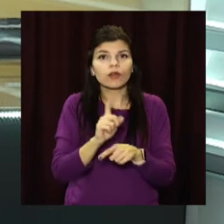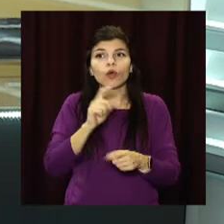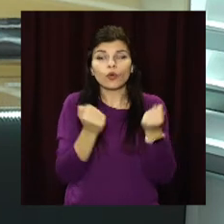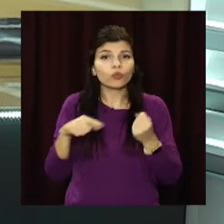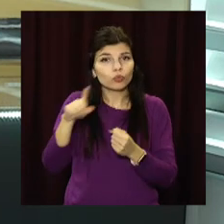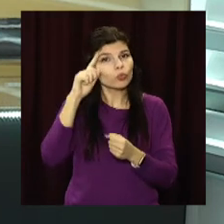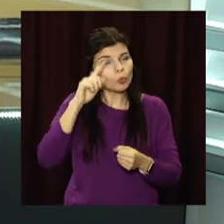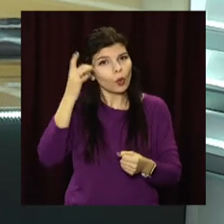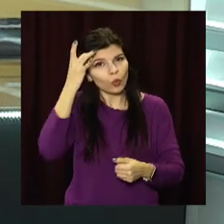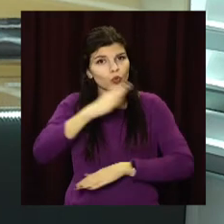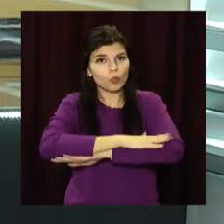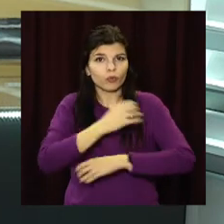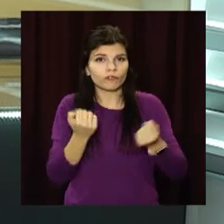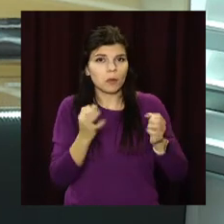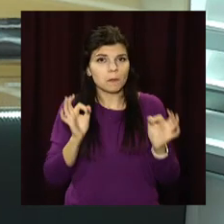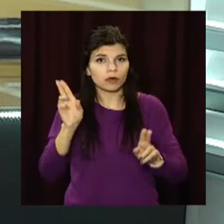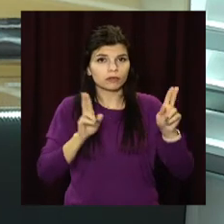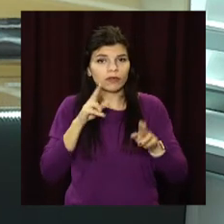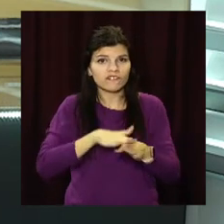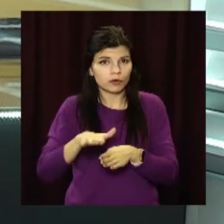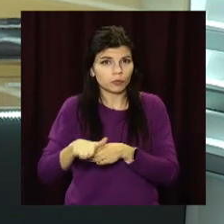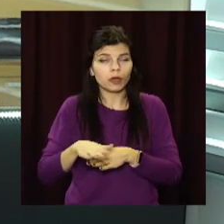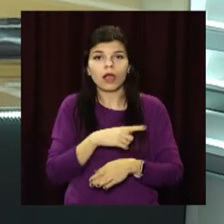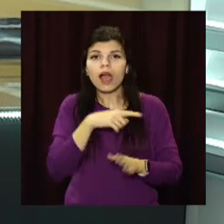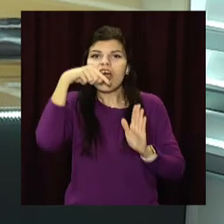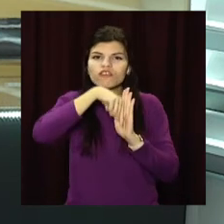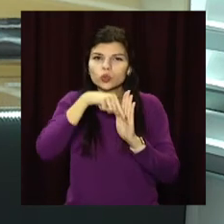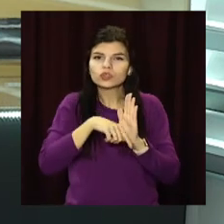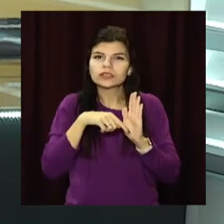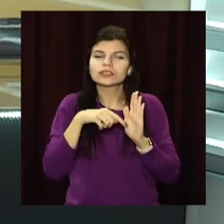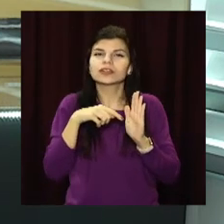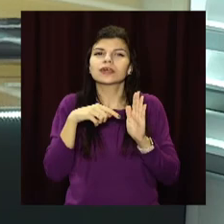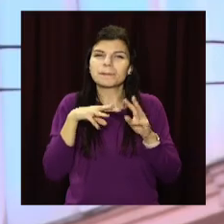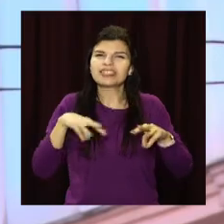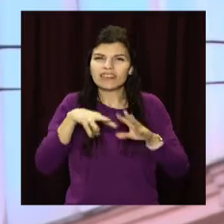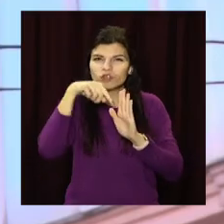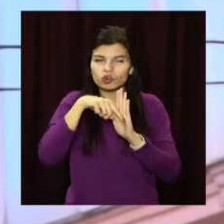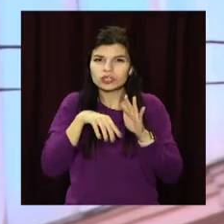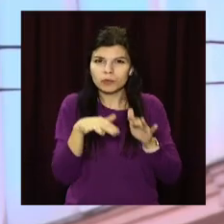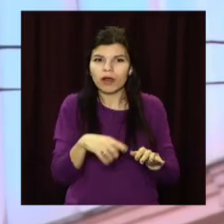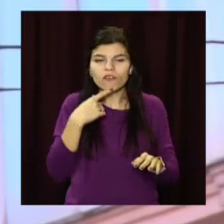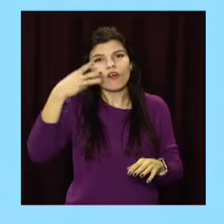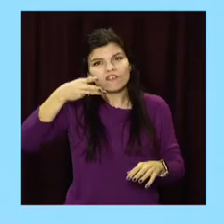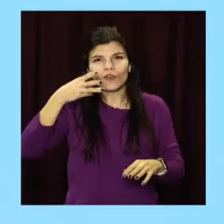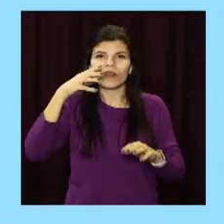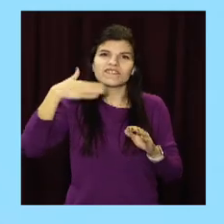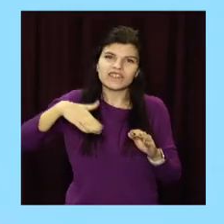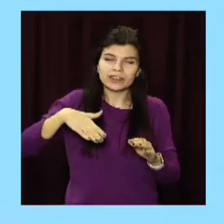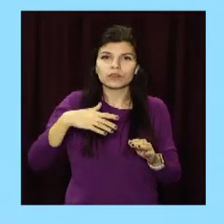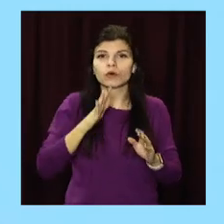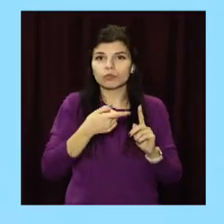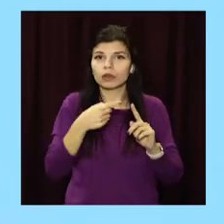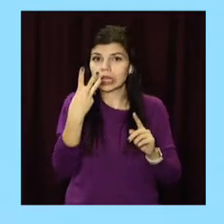водіїв культури поведінки на дорозі. А от у Міністерстві внутрішніх справ наголосили – розбудова системи фото- та відеофіксації йтиме за